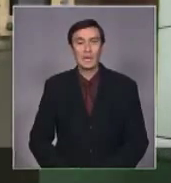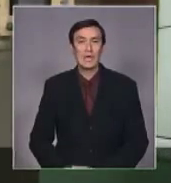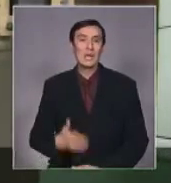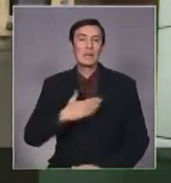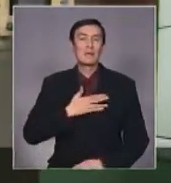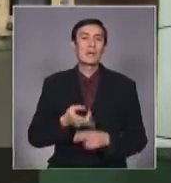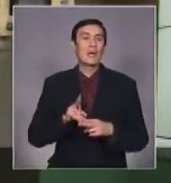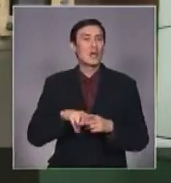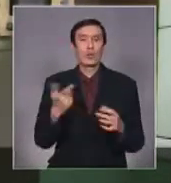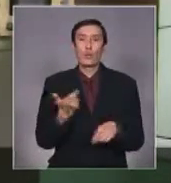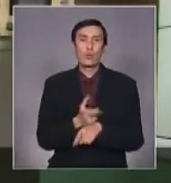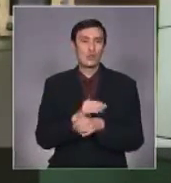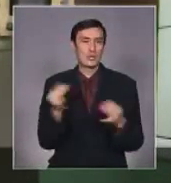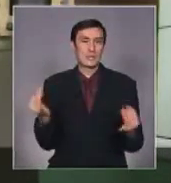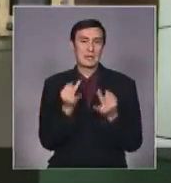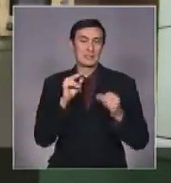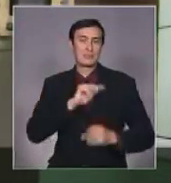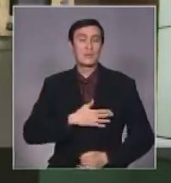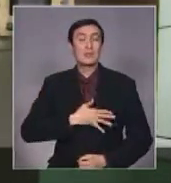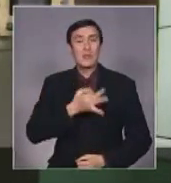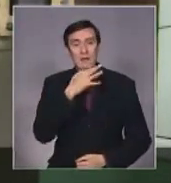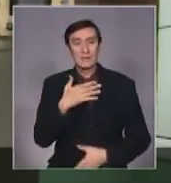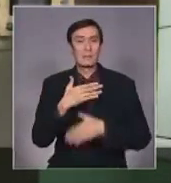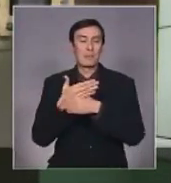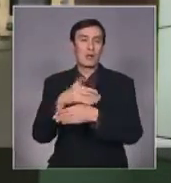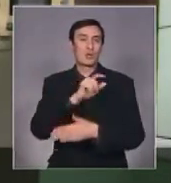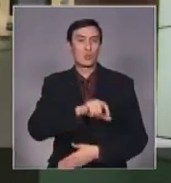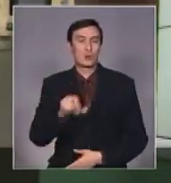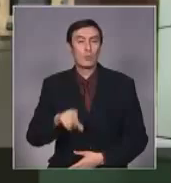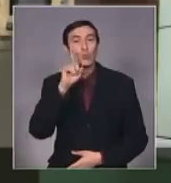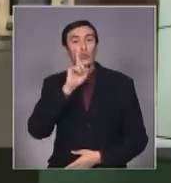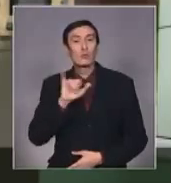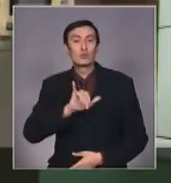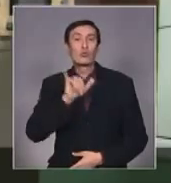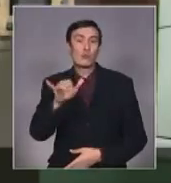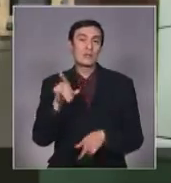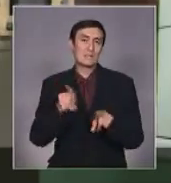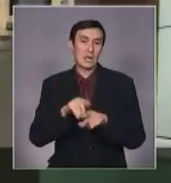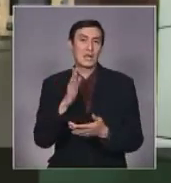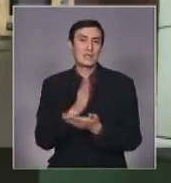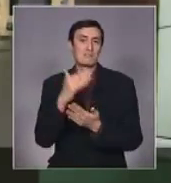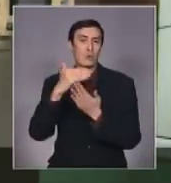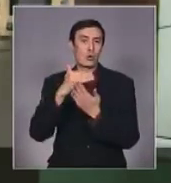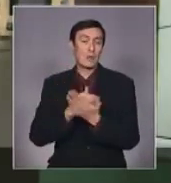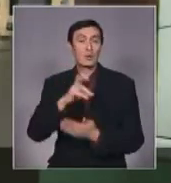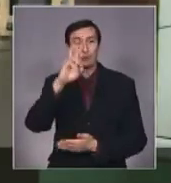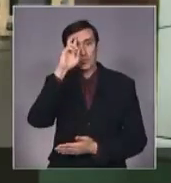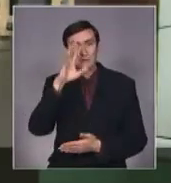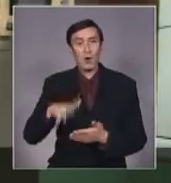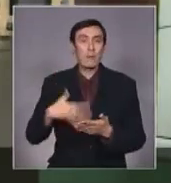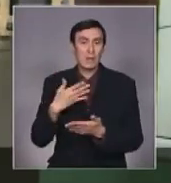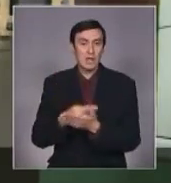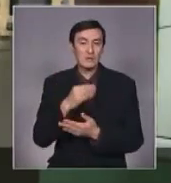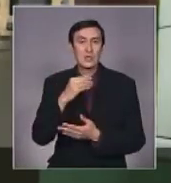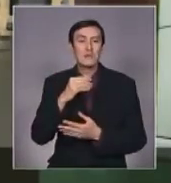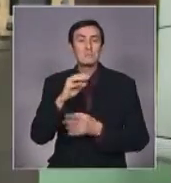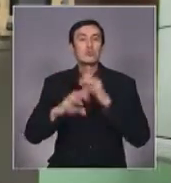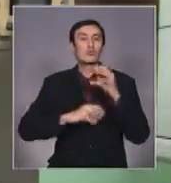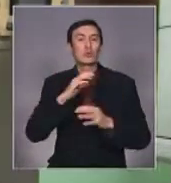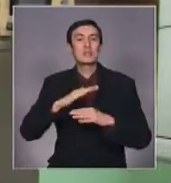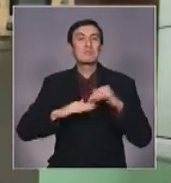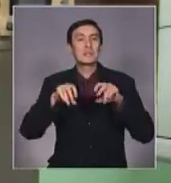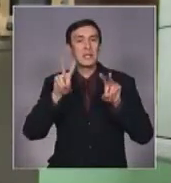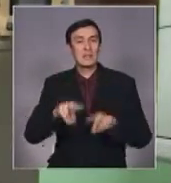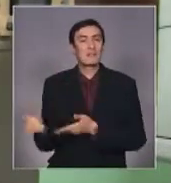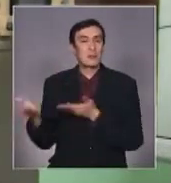Для меня это очень интересная работа. Мне нравится помогать людям. Удобно, что у вас есть такая программа, и государство оплачивает международных экспертов